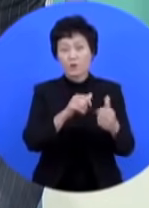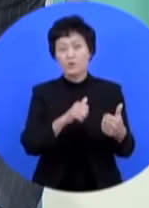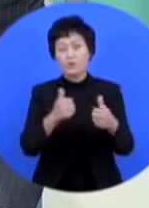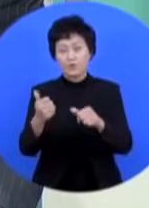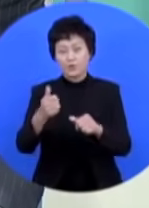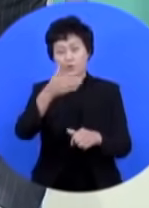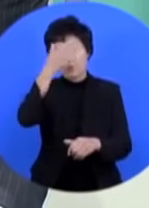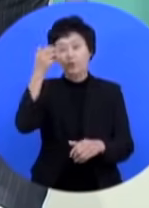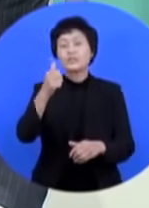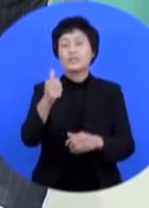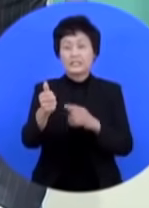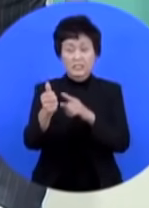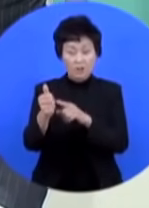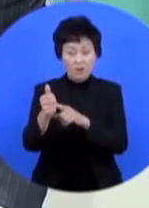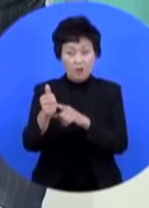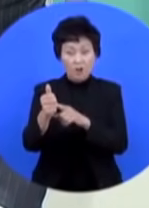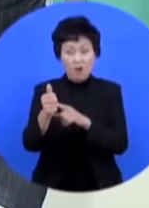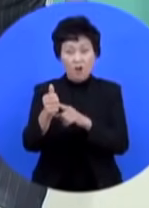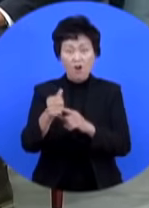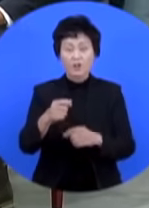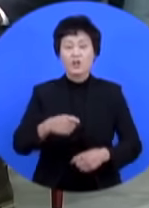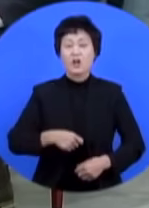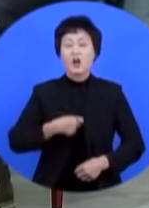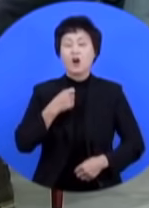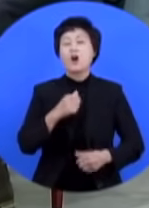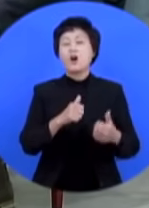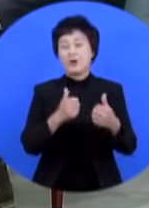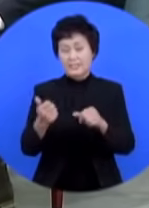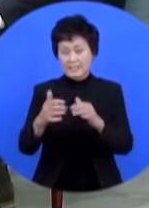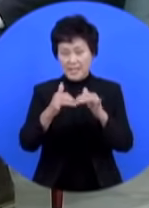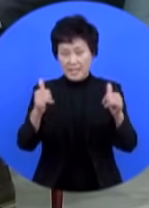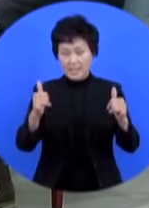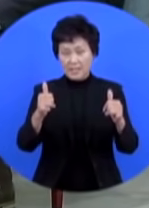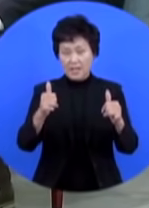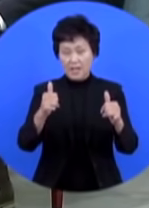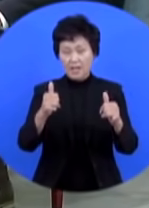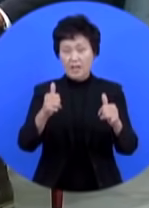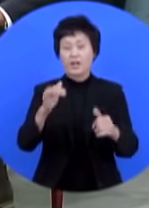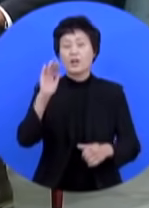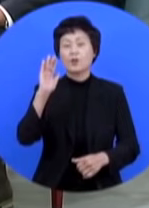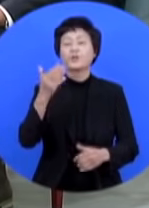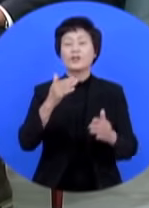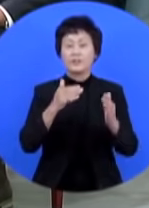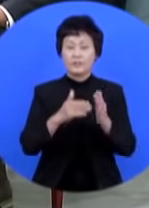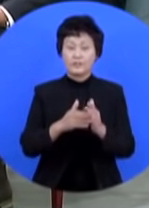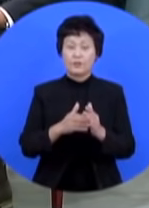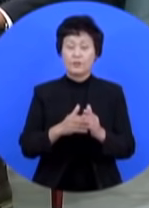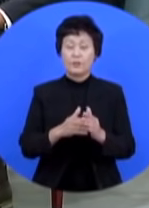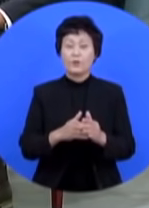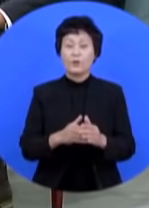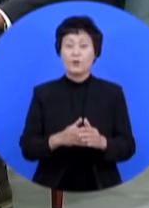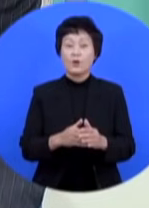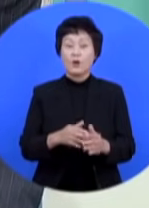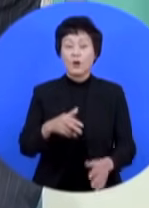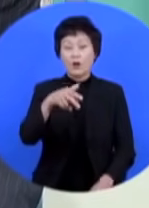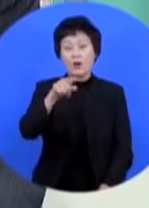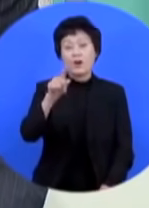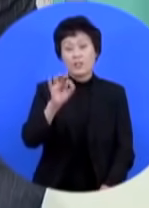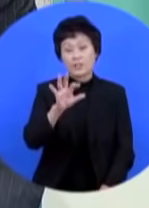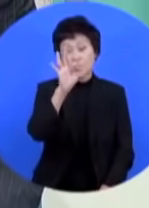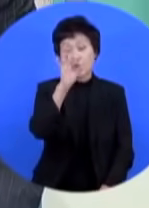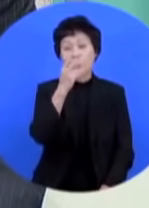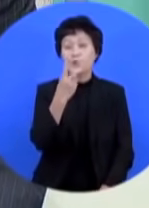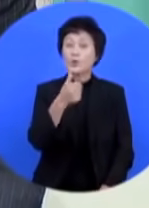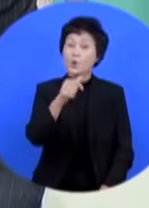우리나라에서도 의사자가 이제 저 선정이 됐는데 오늘 우리가 만나볼 분은 그 의사자 정요환 군의 아버님